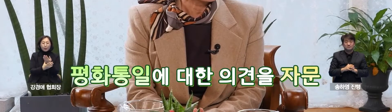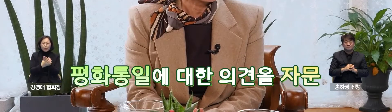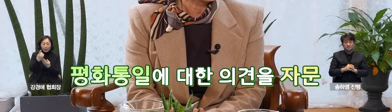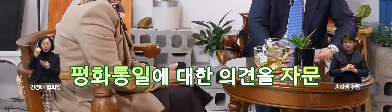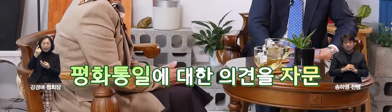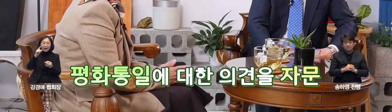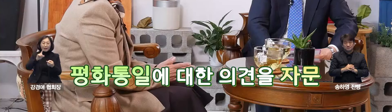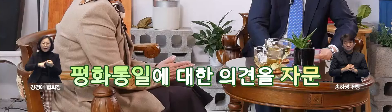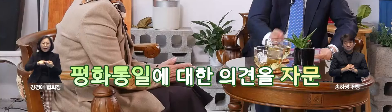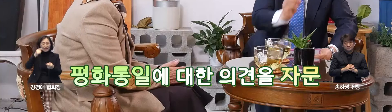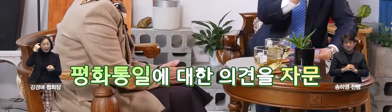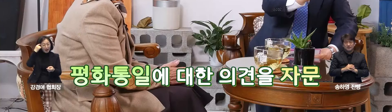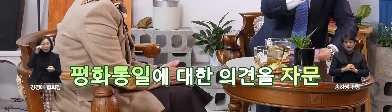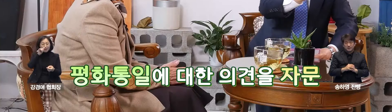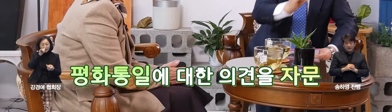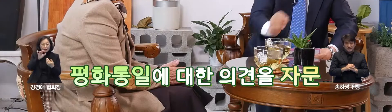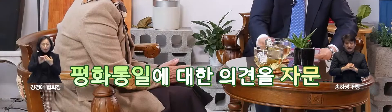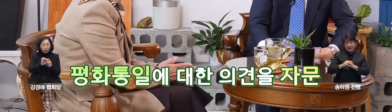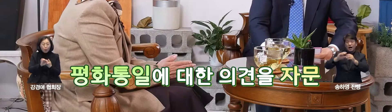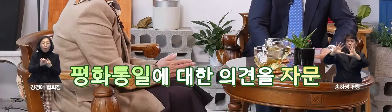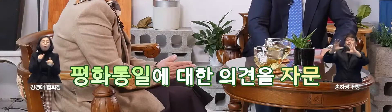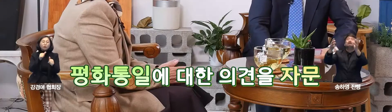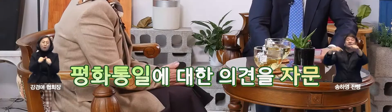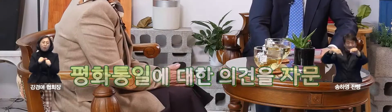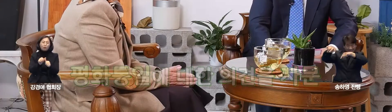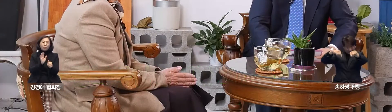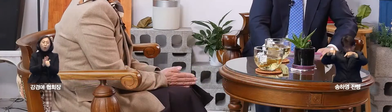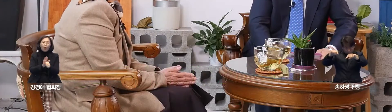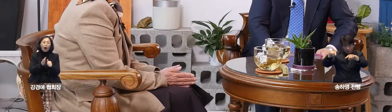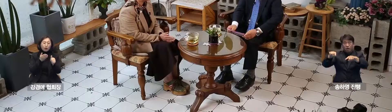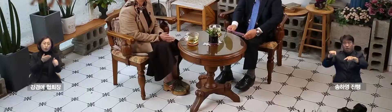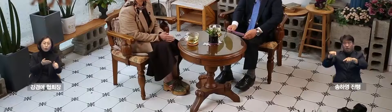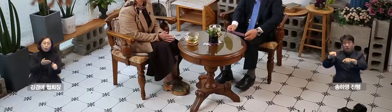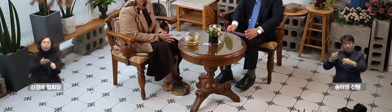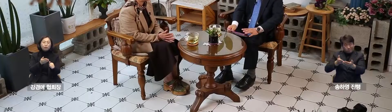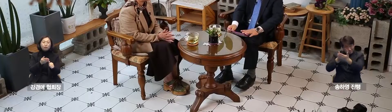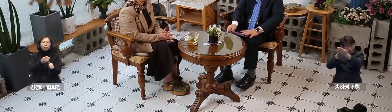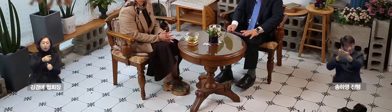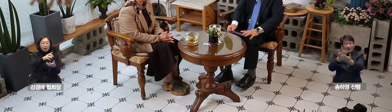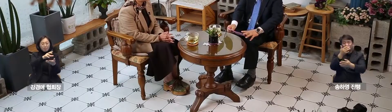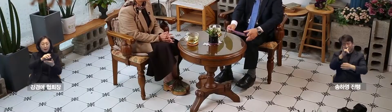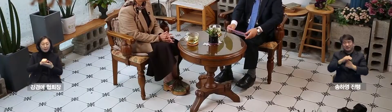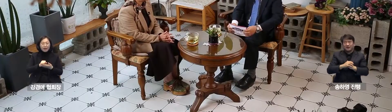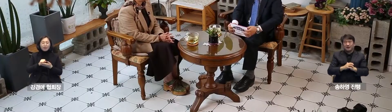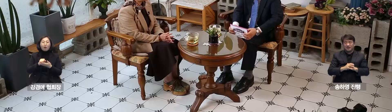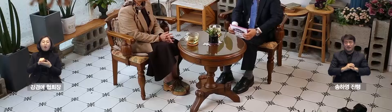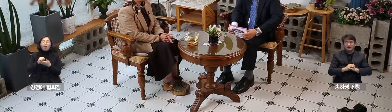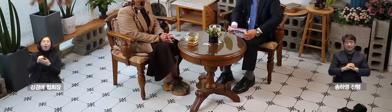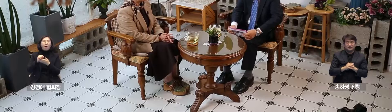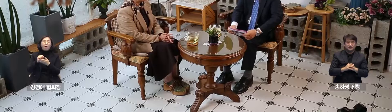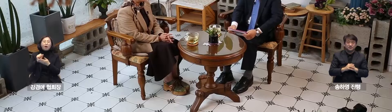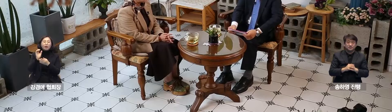의견이 있으면 자문을 대통령에게 반영해라 하는 자문의 역할.